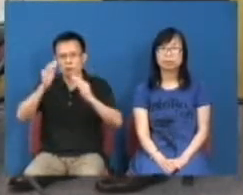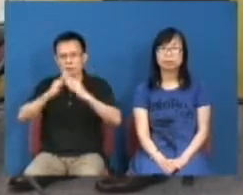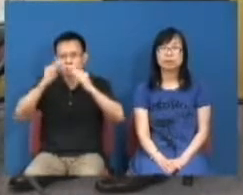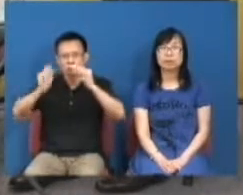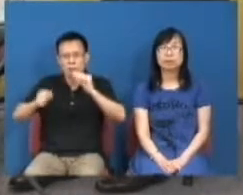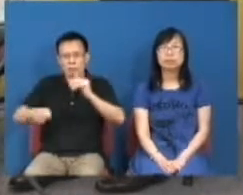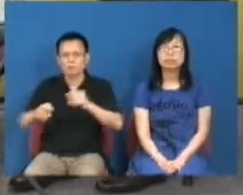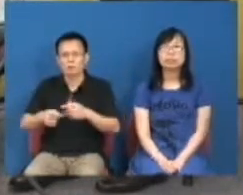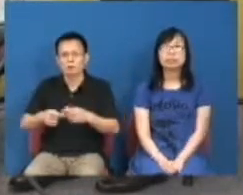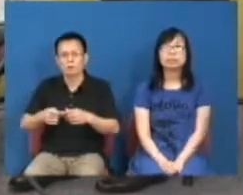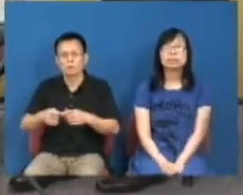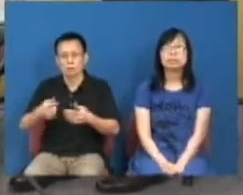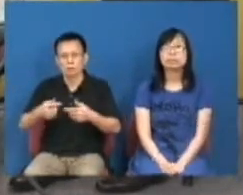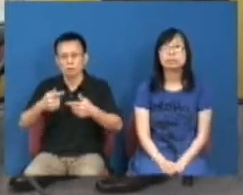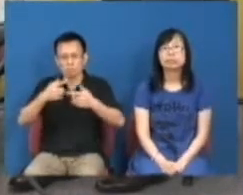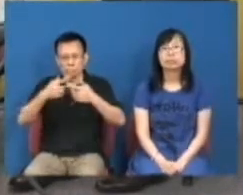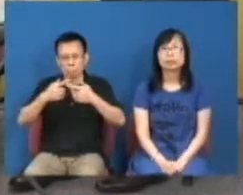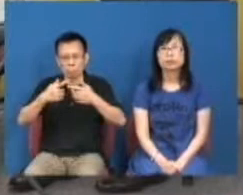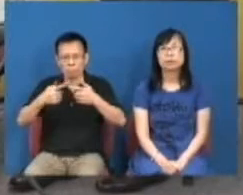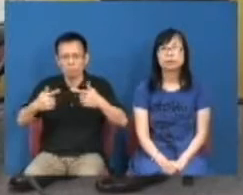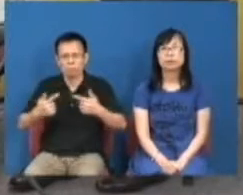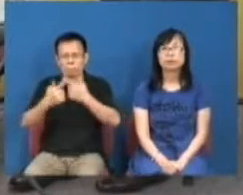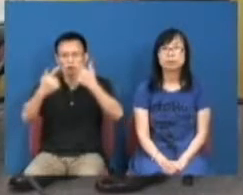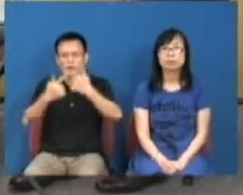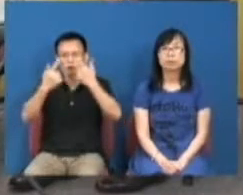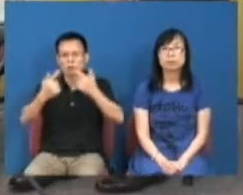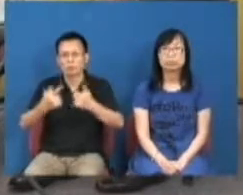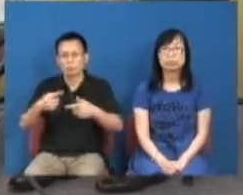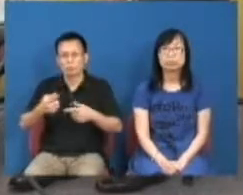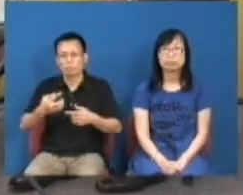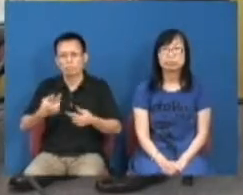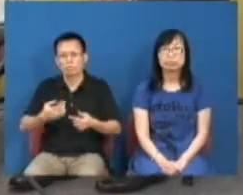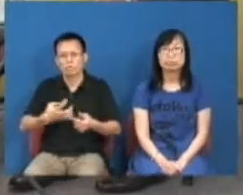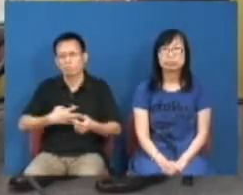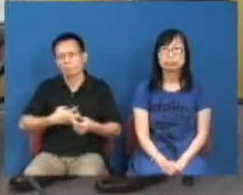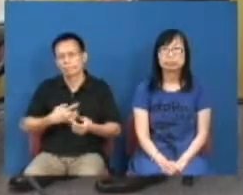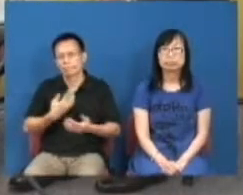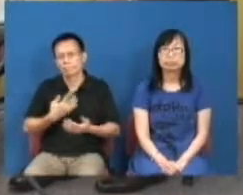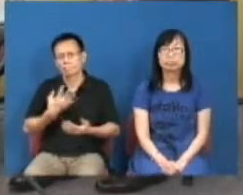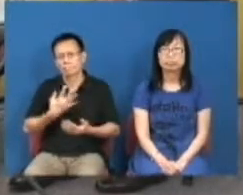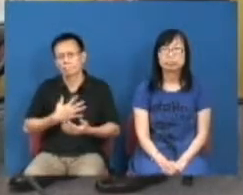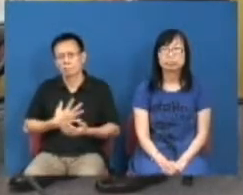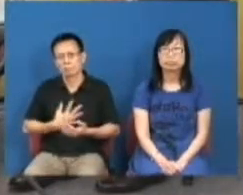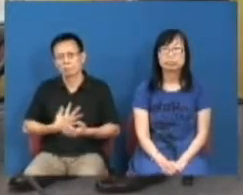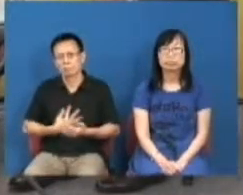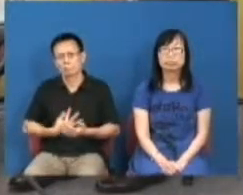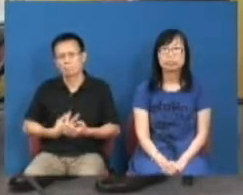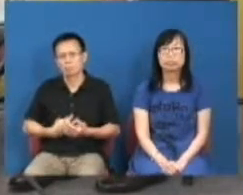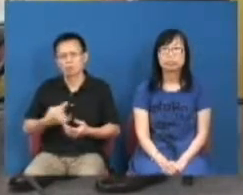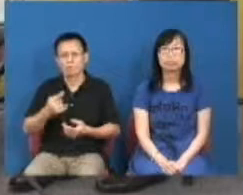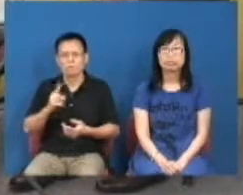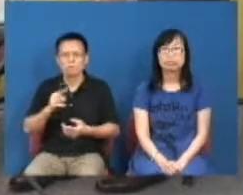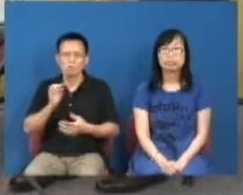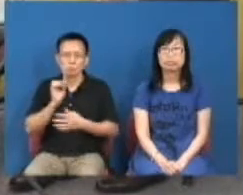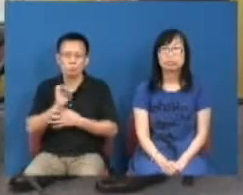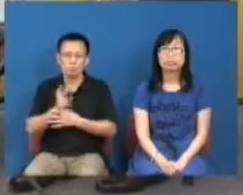話去到咁嘅田地咁，即係大家都覺得，即係佢已經覺得好唏噓啦。咁嘅田地咁，即係早啲就不如就